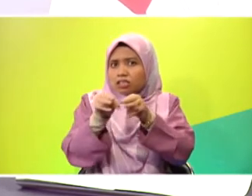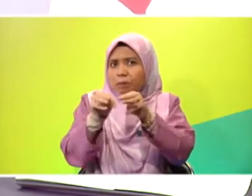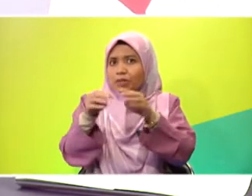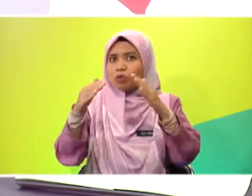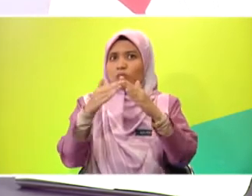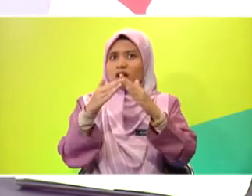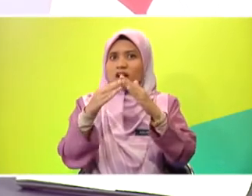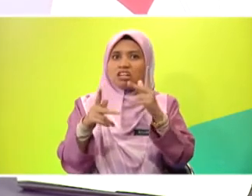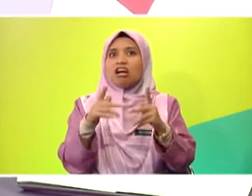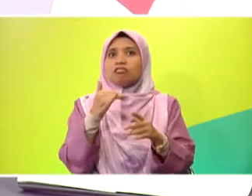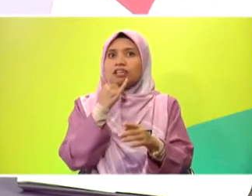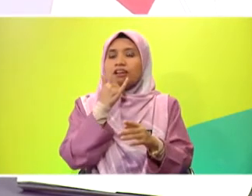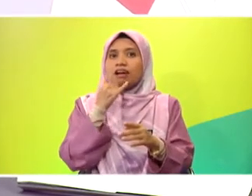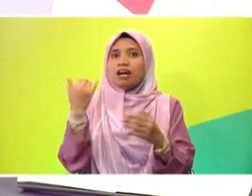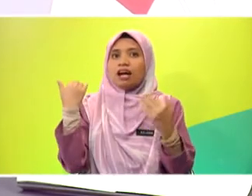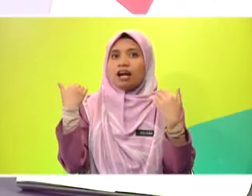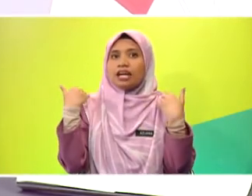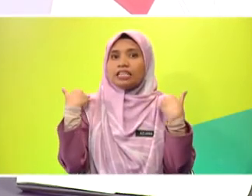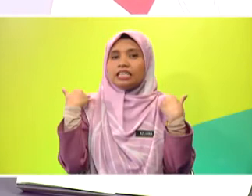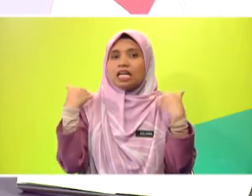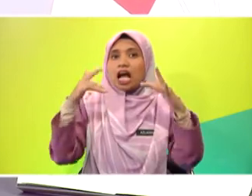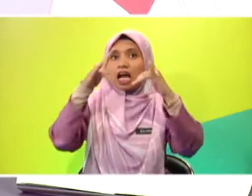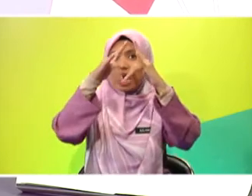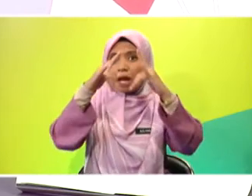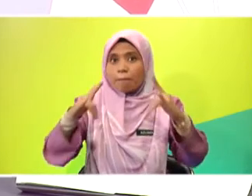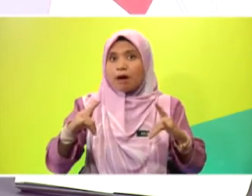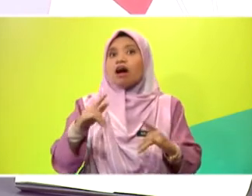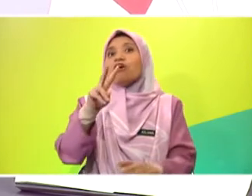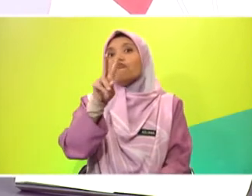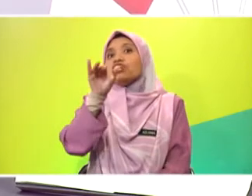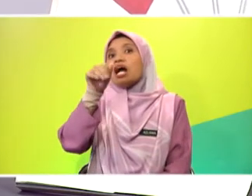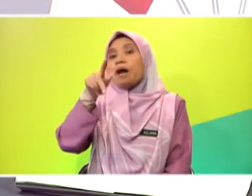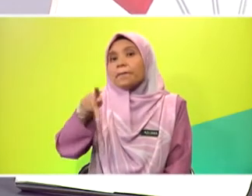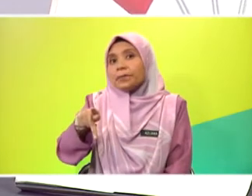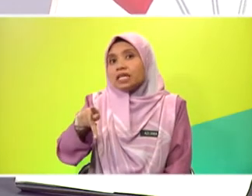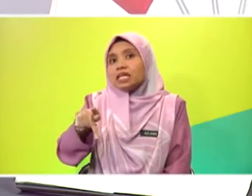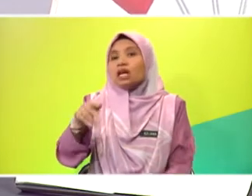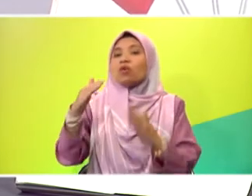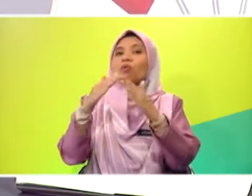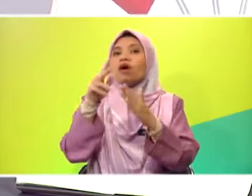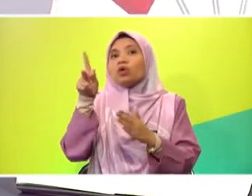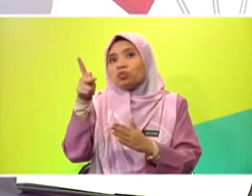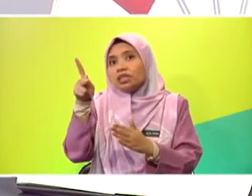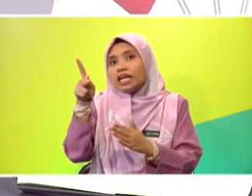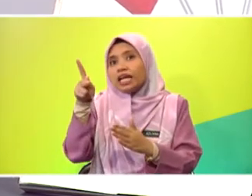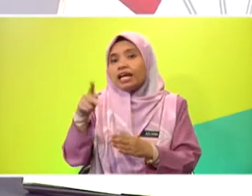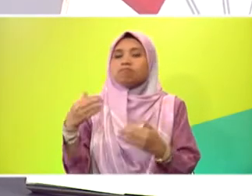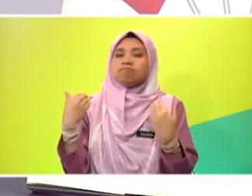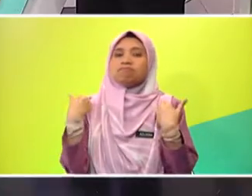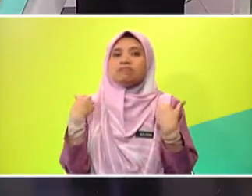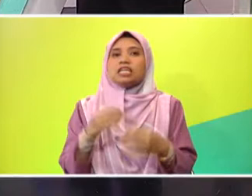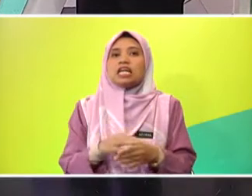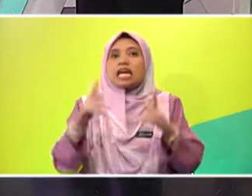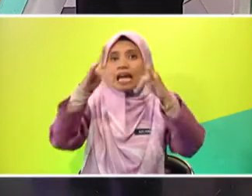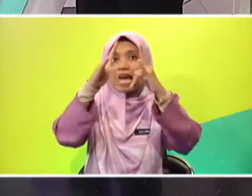kalau tak salah sih ujung sana ke mavib rumah merah lepas rubah kuning sego Iya betul karena ini adalah